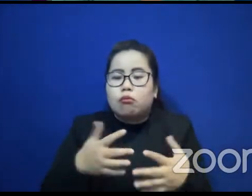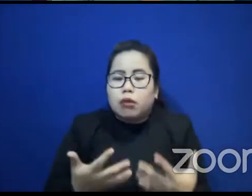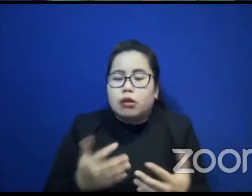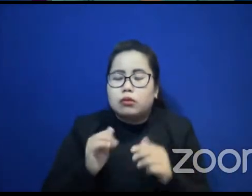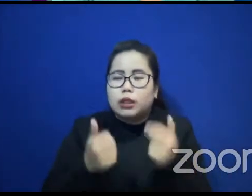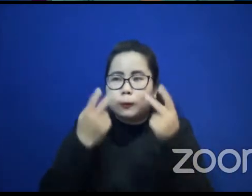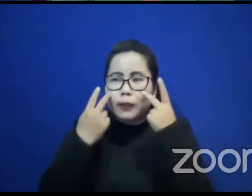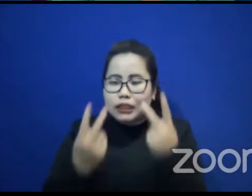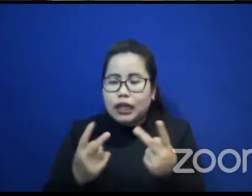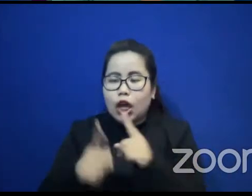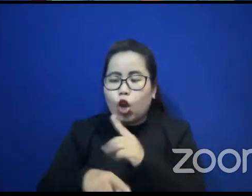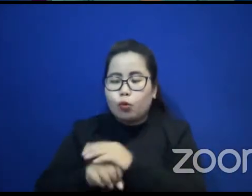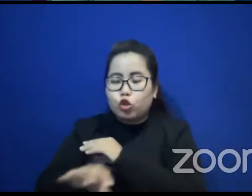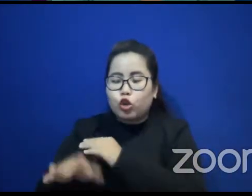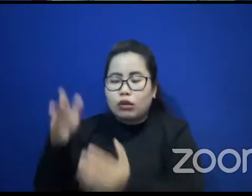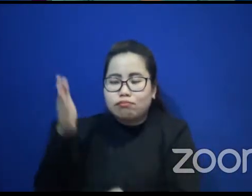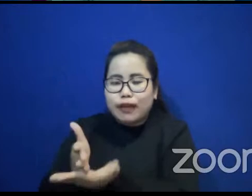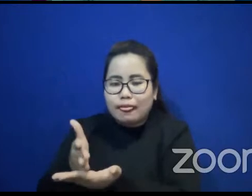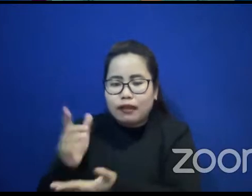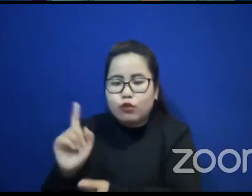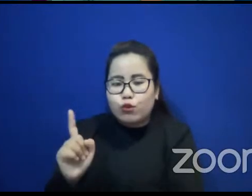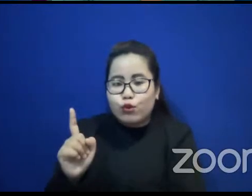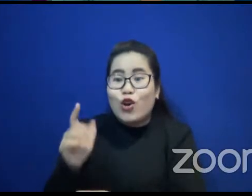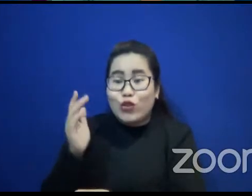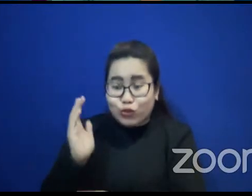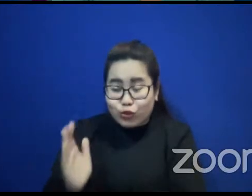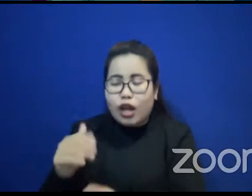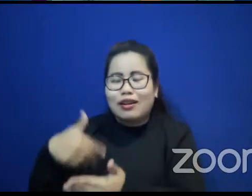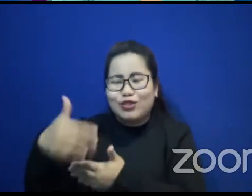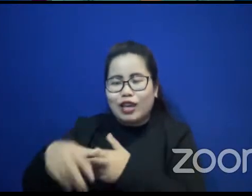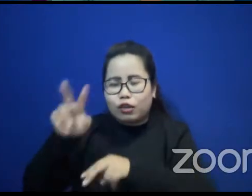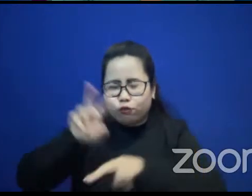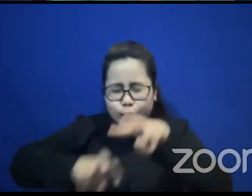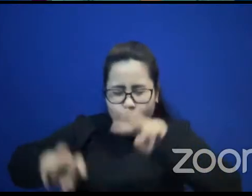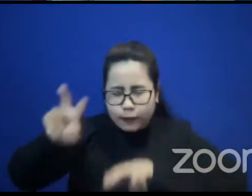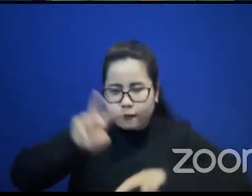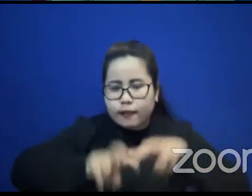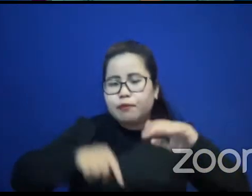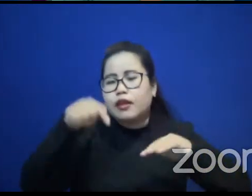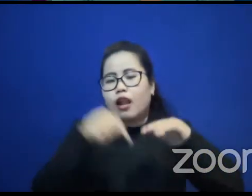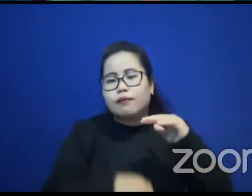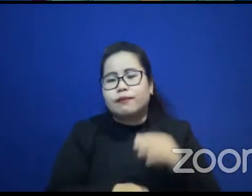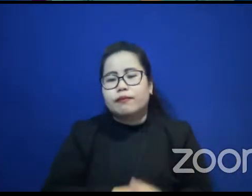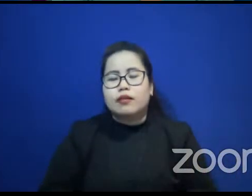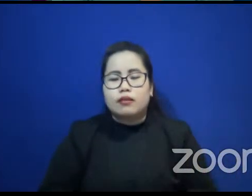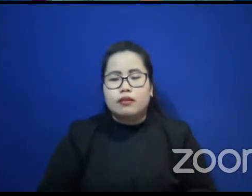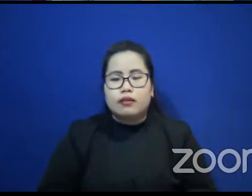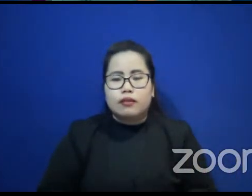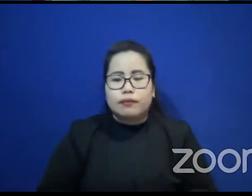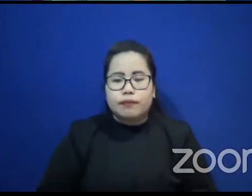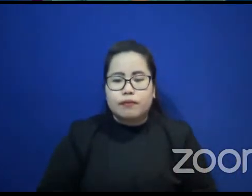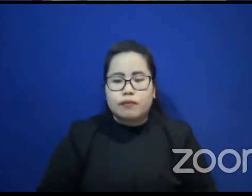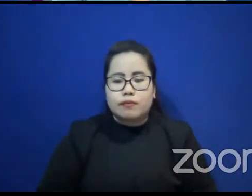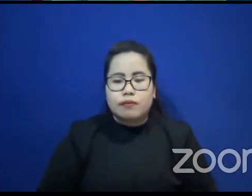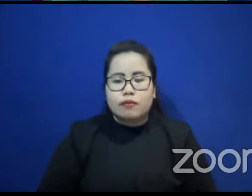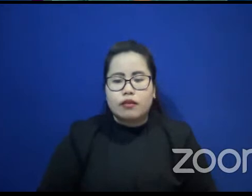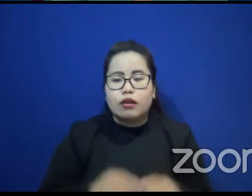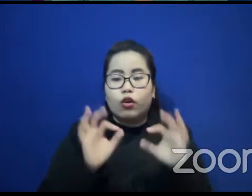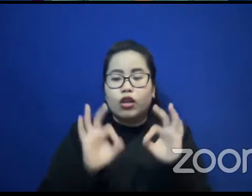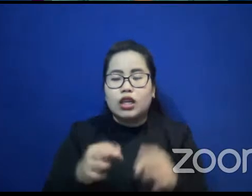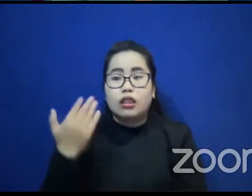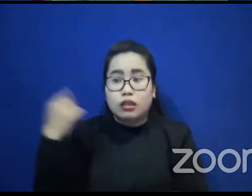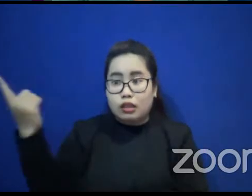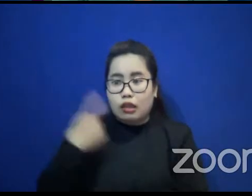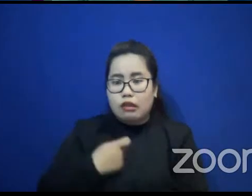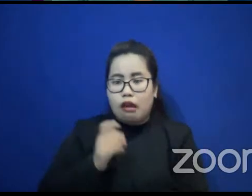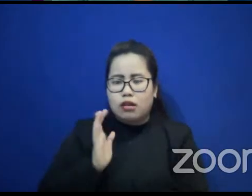memastikan kebocoran to stop dulu tidak baru habis itu kita akan investigasi lebih dalam seperti itu Nah lalu tadi ada pertanyaan